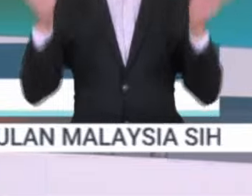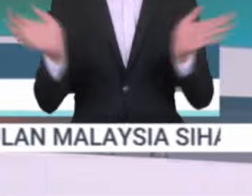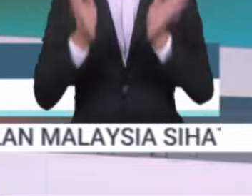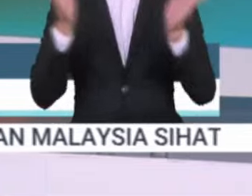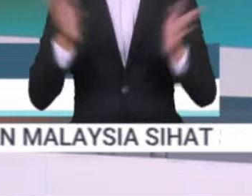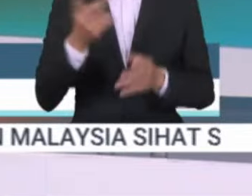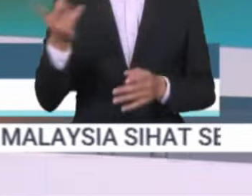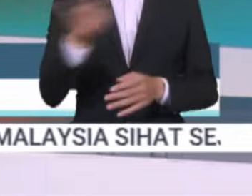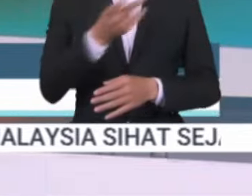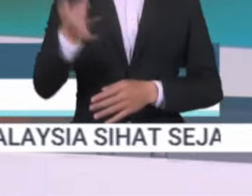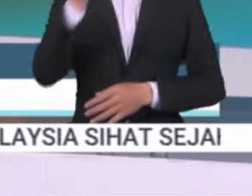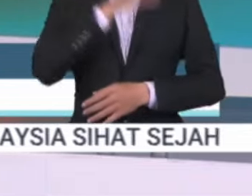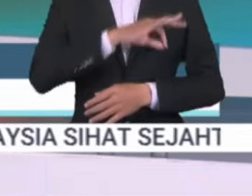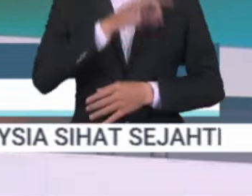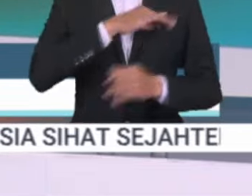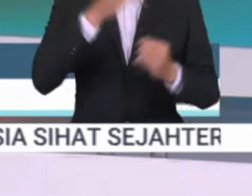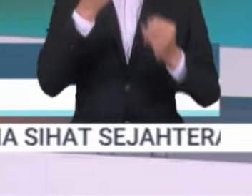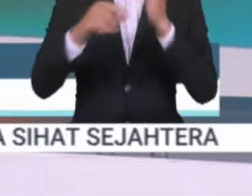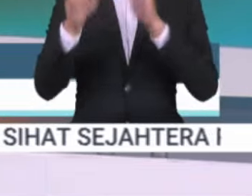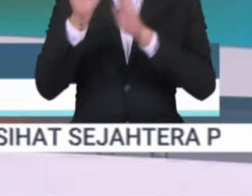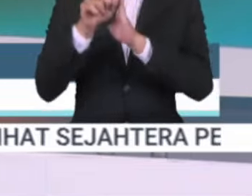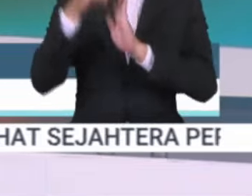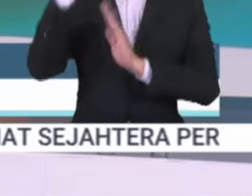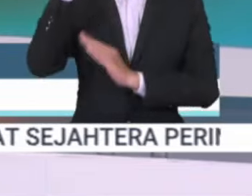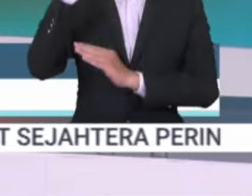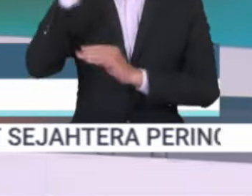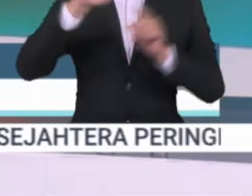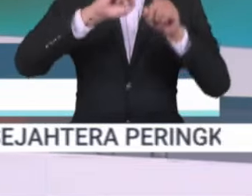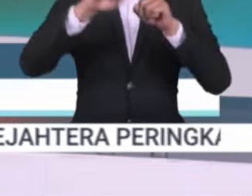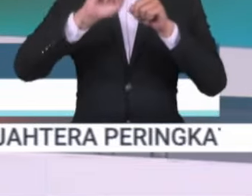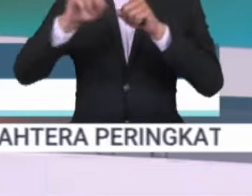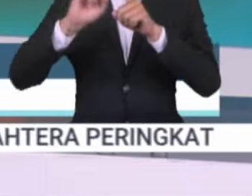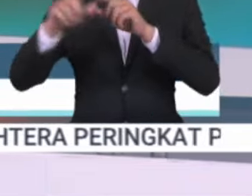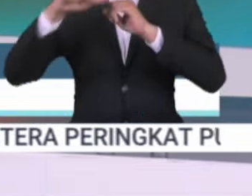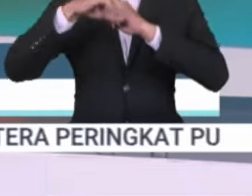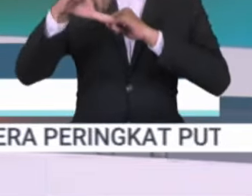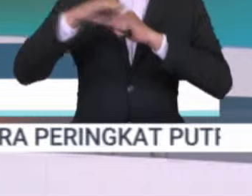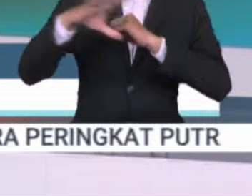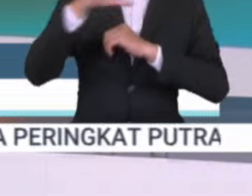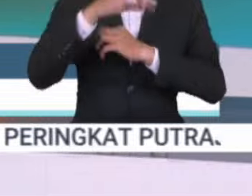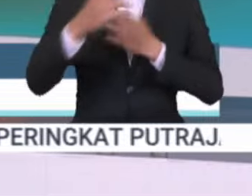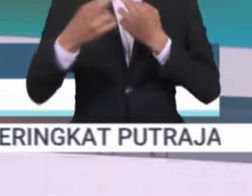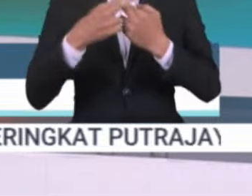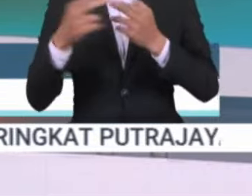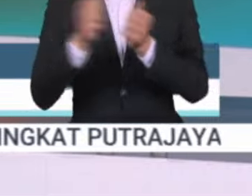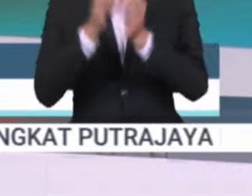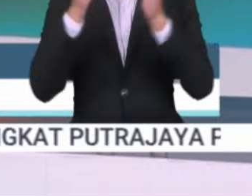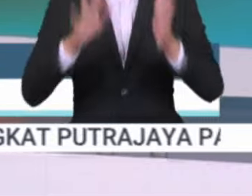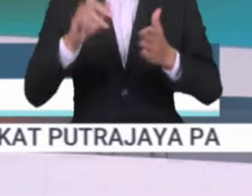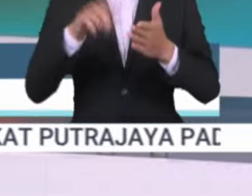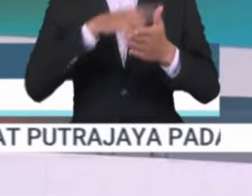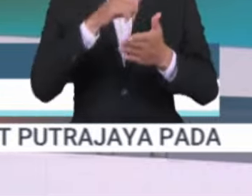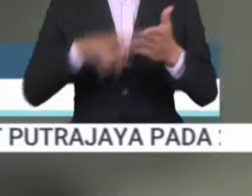Kedua-dua calon memanfaatkan saat-saat akhir bagi menjalankan pelbagai aktiviti kempen dan mendekati pengundi.